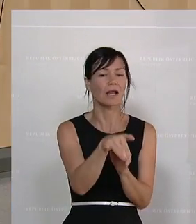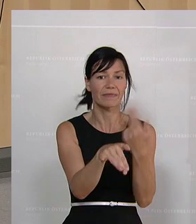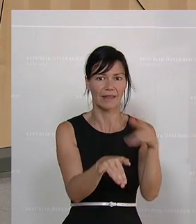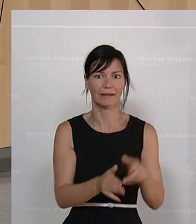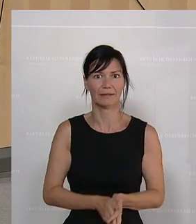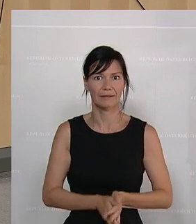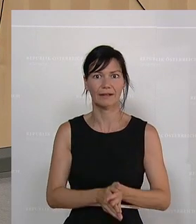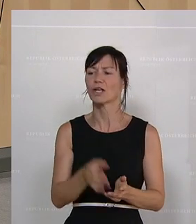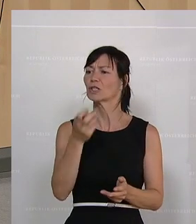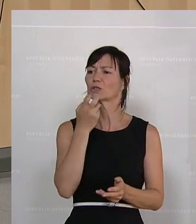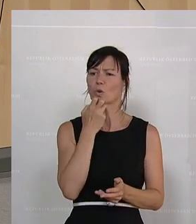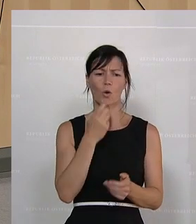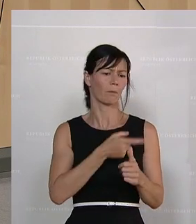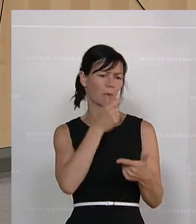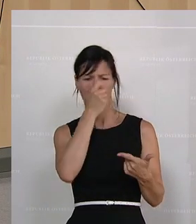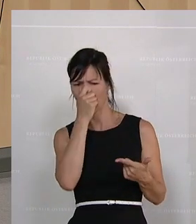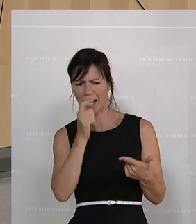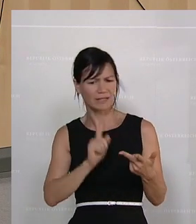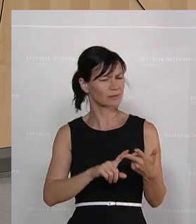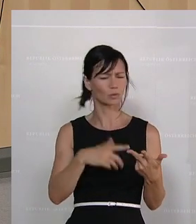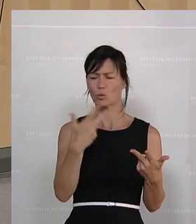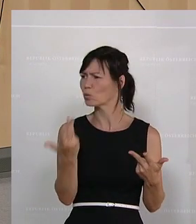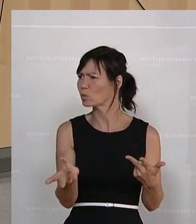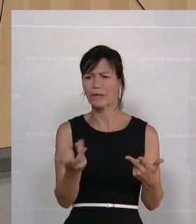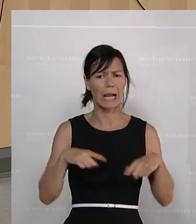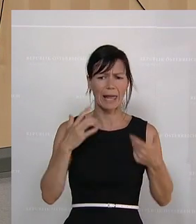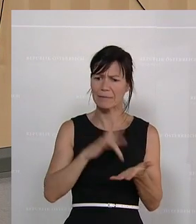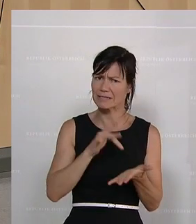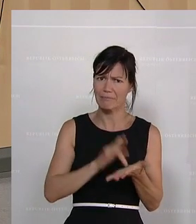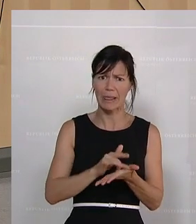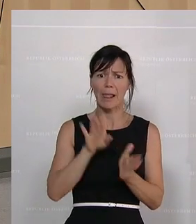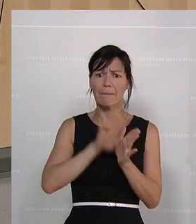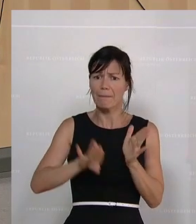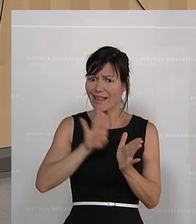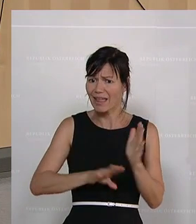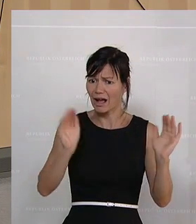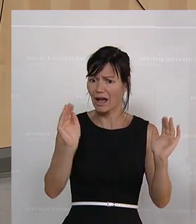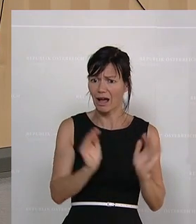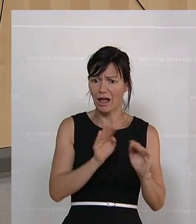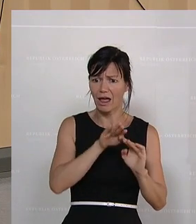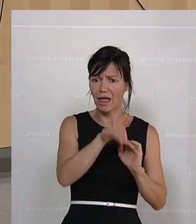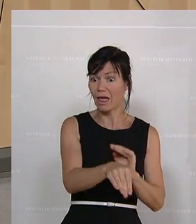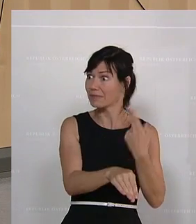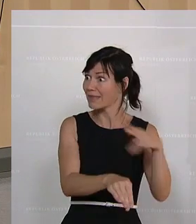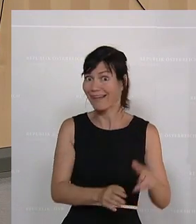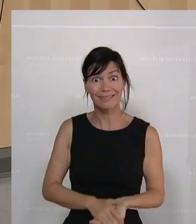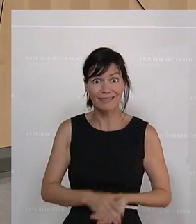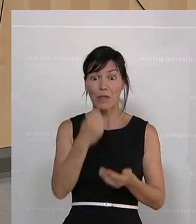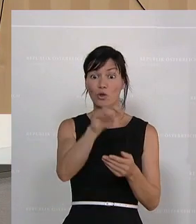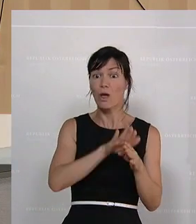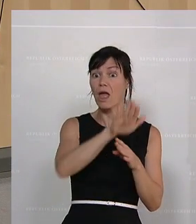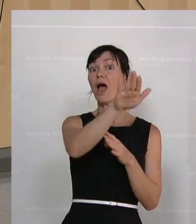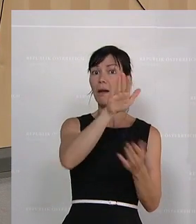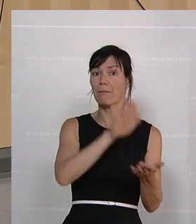nicht die gaspreise und auch nicht die lebensmittelpreise alles bleibt teuer alles